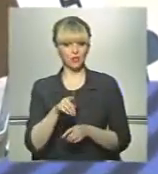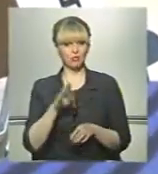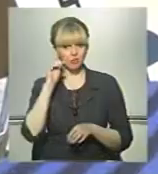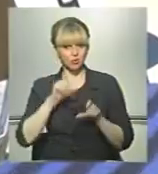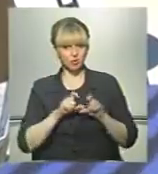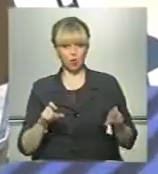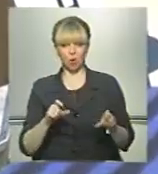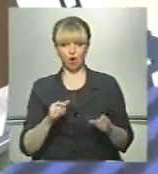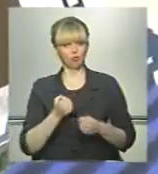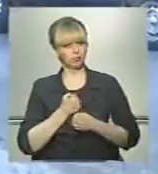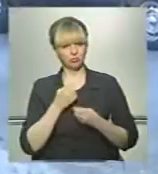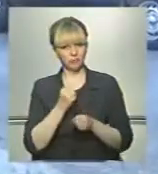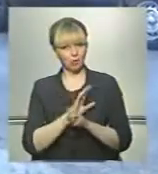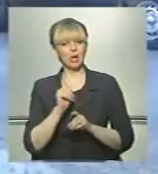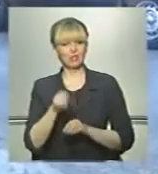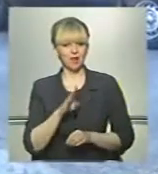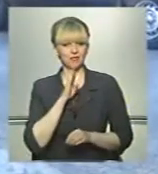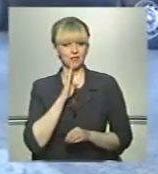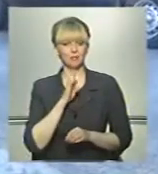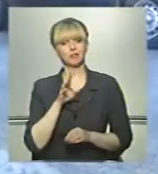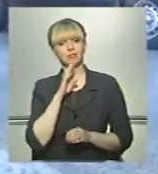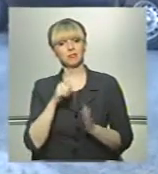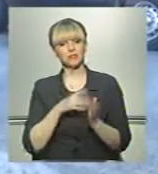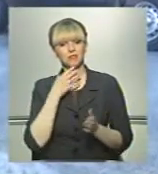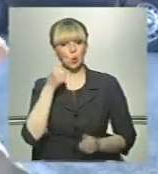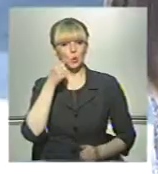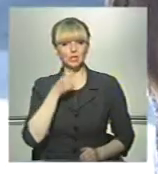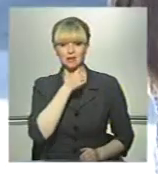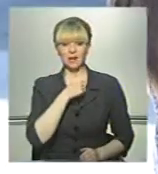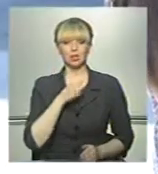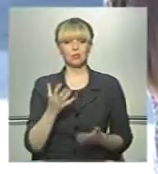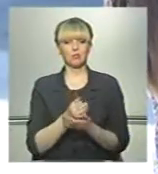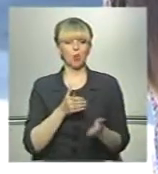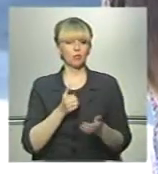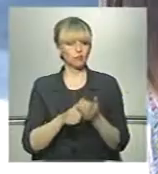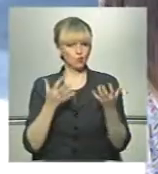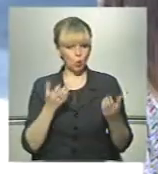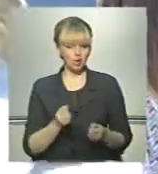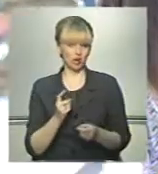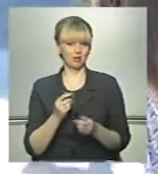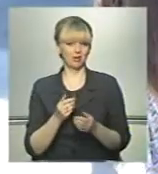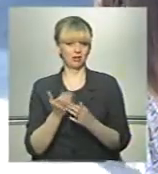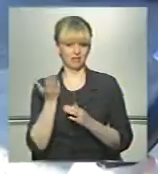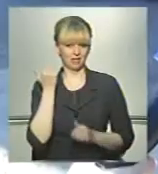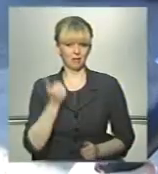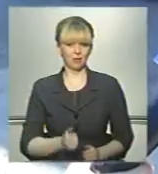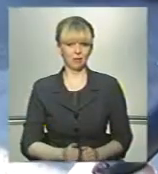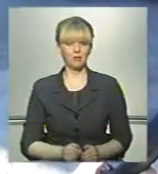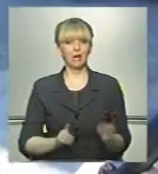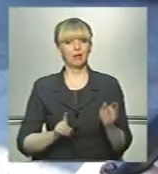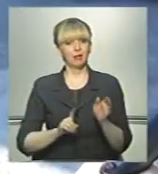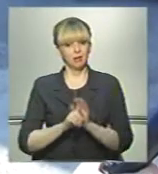школярі, поблажки не робили навіть для дівчат. Оксана ділиться своїм секретом успіху, готувалася щодня і заздалегідь.